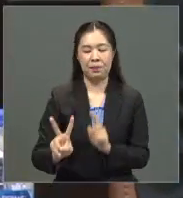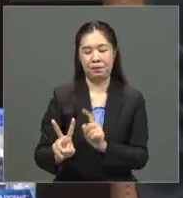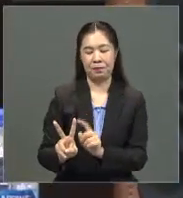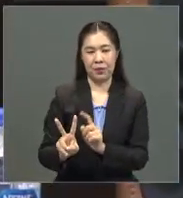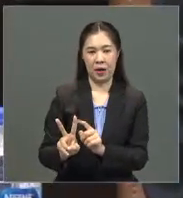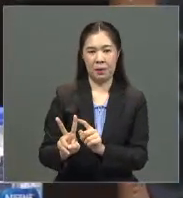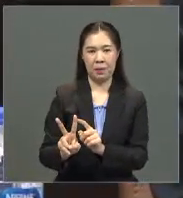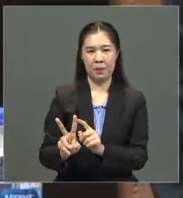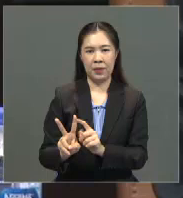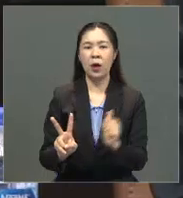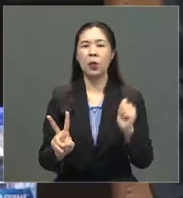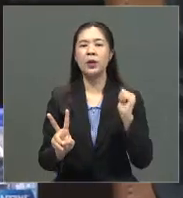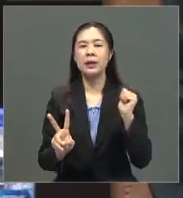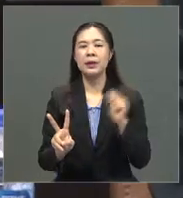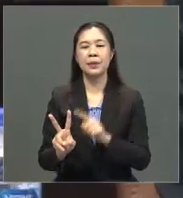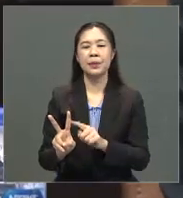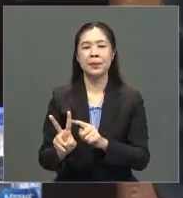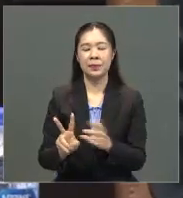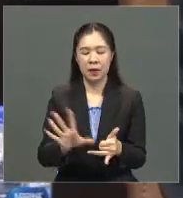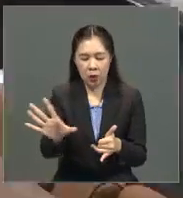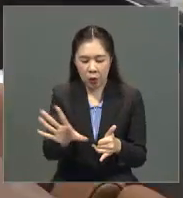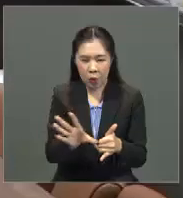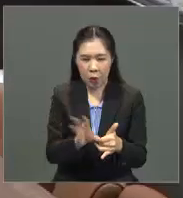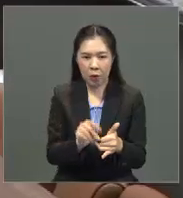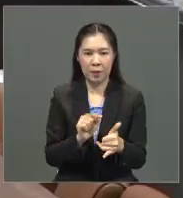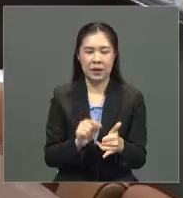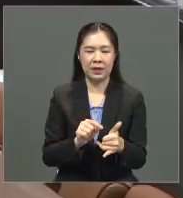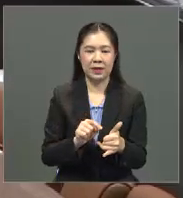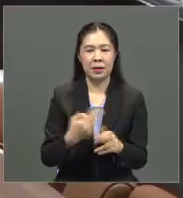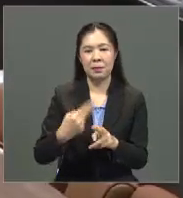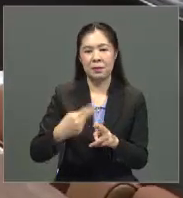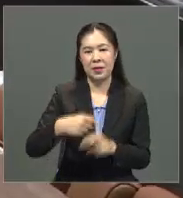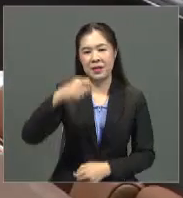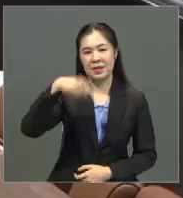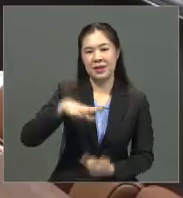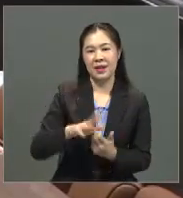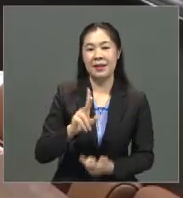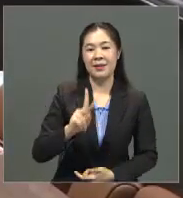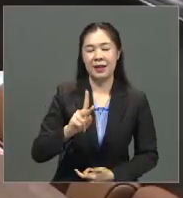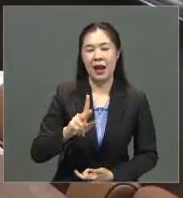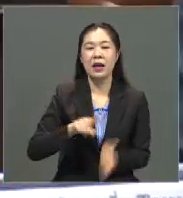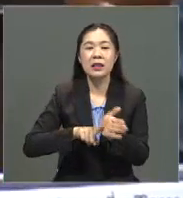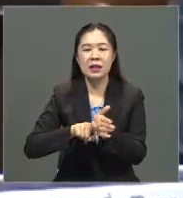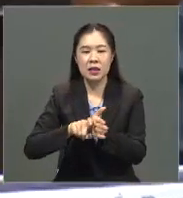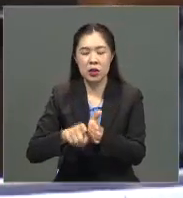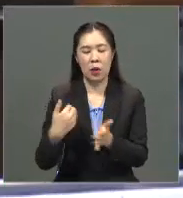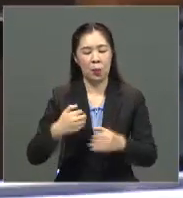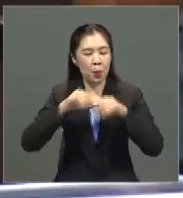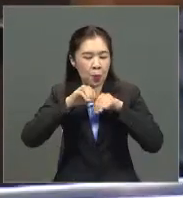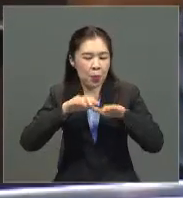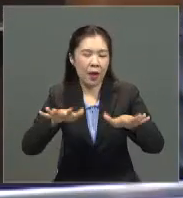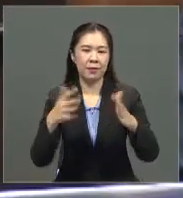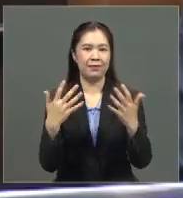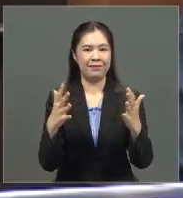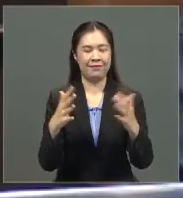เป็นผู้ติดเชื้อรายเดิมและสารพันธุกรรมโควิชที่ตรวจพบทางการแพทย์เรียกว่าสร้างเชื้อไม่มีความเสี่ยงในการแรกเชื้อนะ